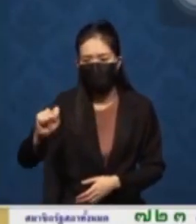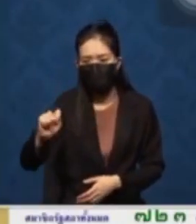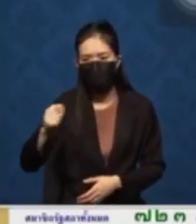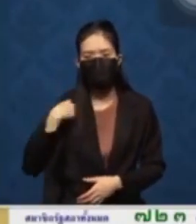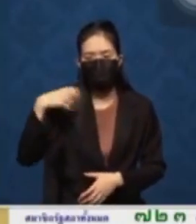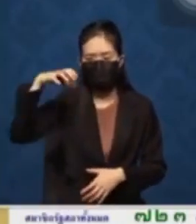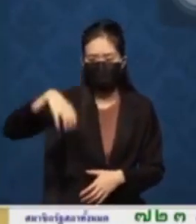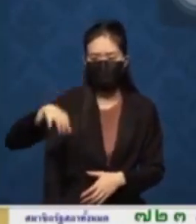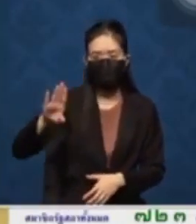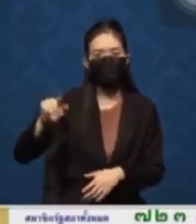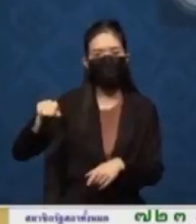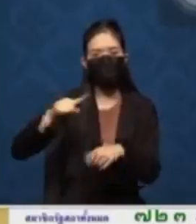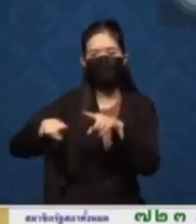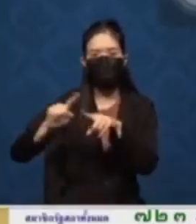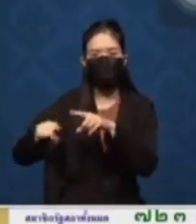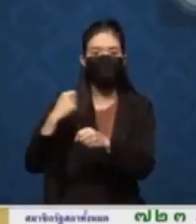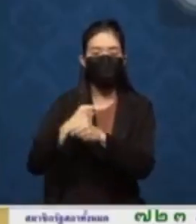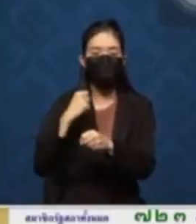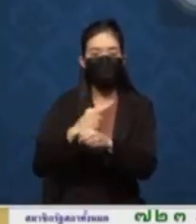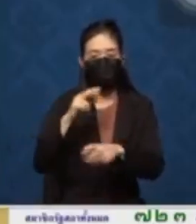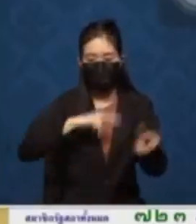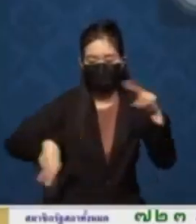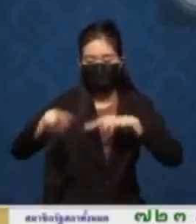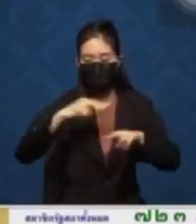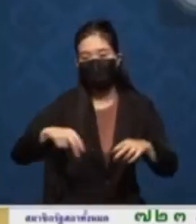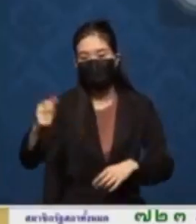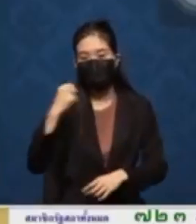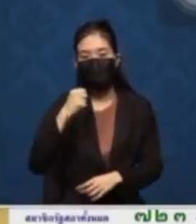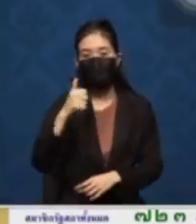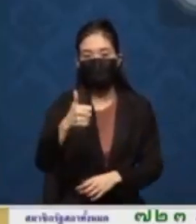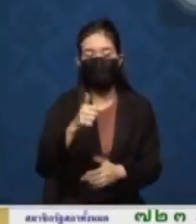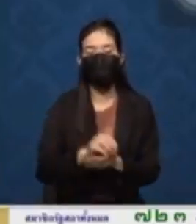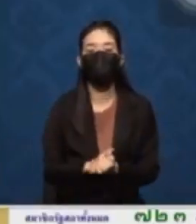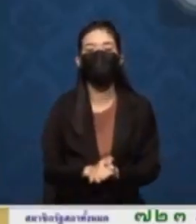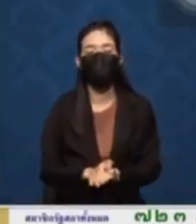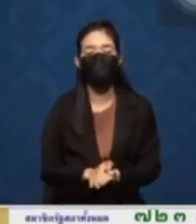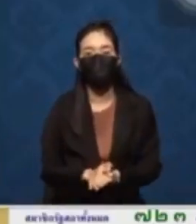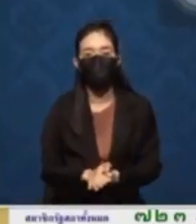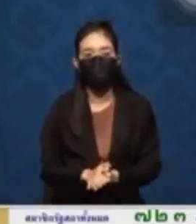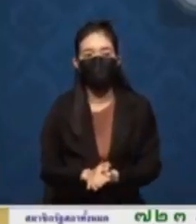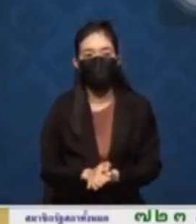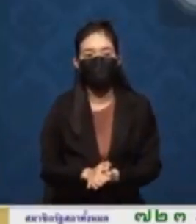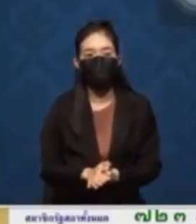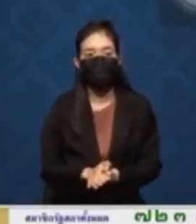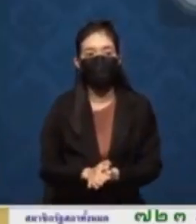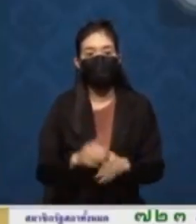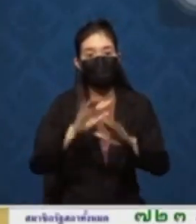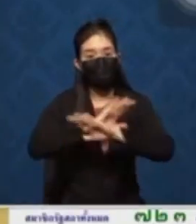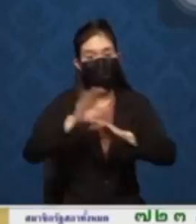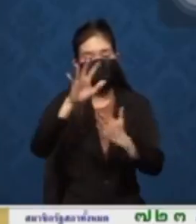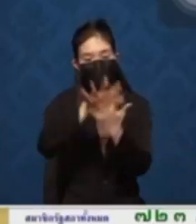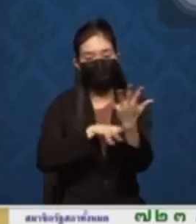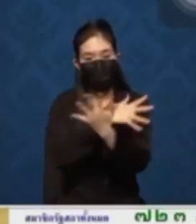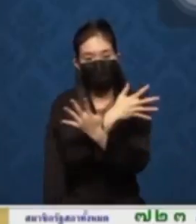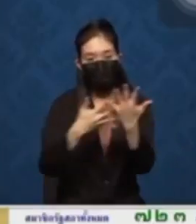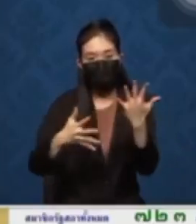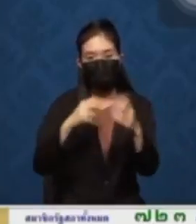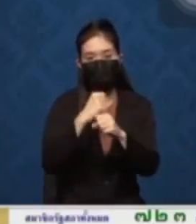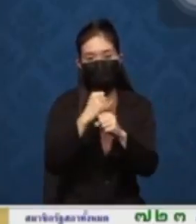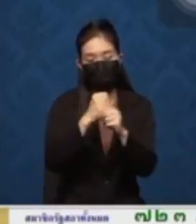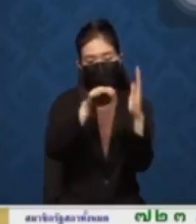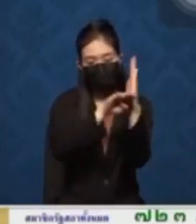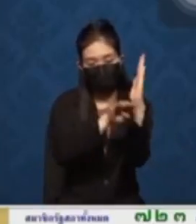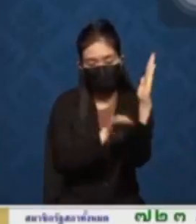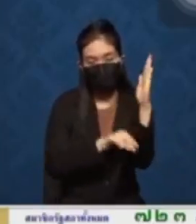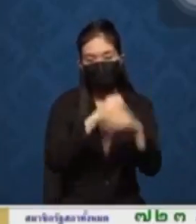านี้มีความกล้าหาญมากขึ้นในการตรวจสอบรัฐบาลทุกฝ่ายการยกเลิกแผนยุทธศาสตร์ชาติ20ปีก็ไม่ได้จะทำให้ข้า